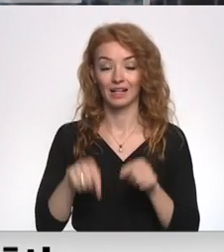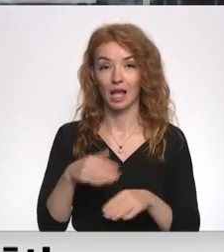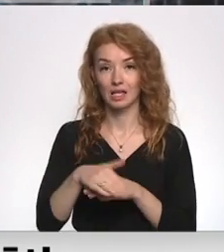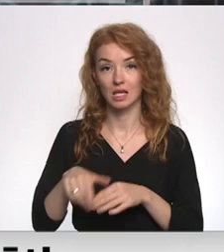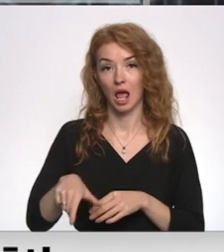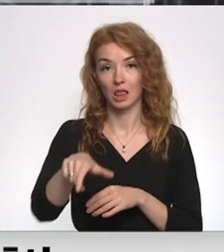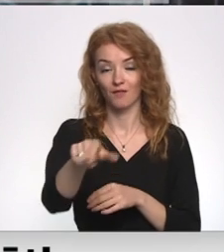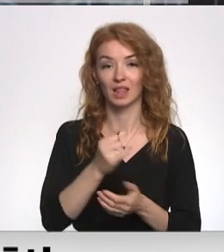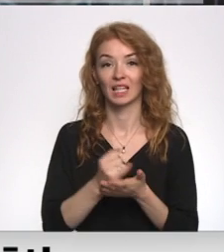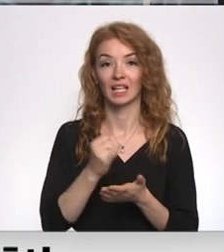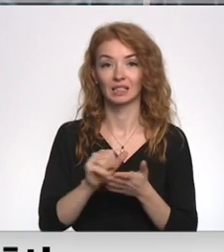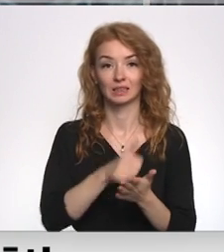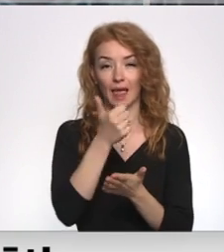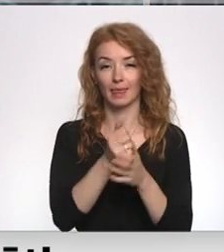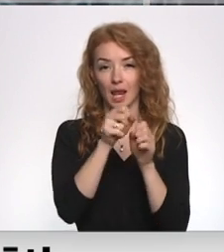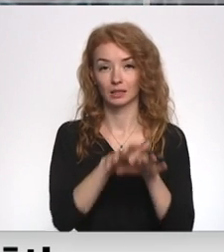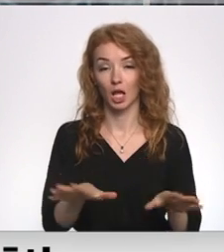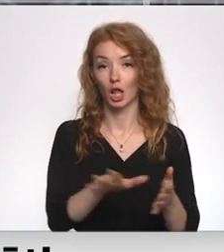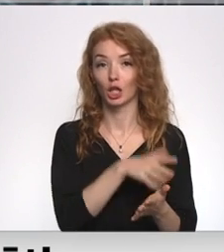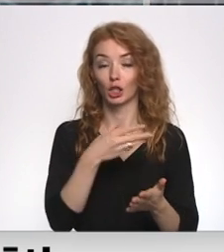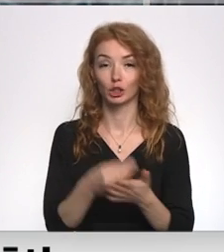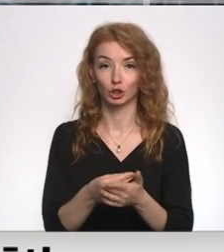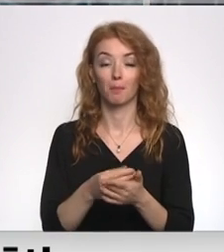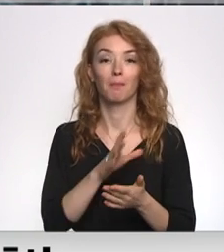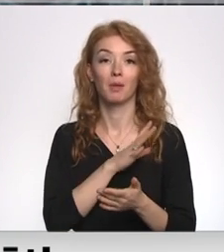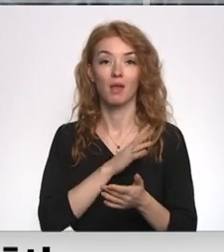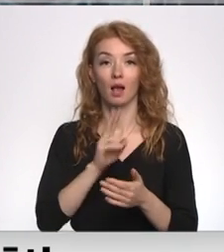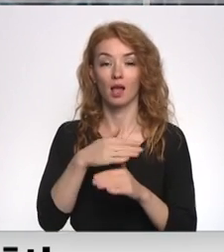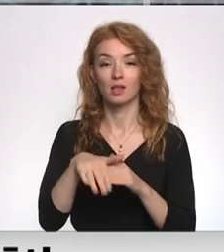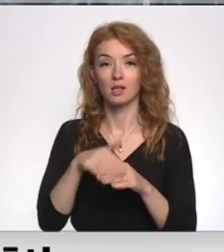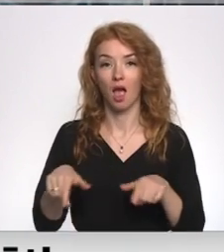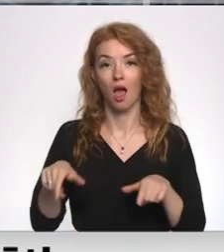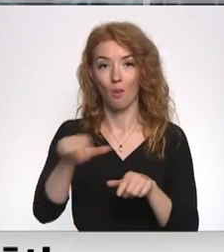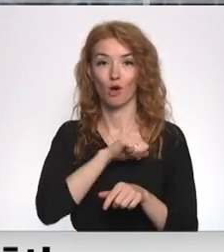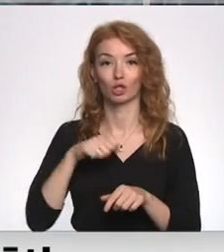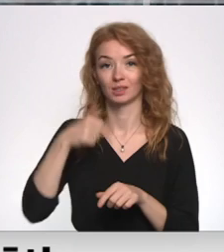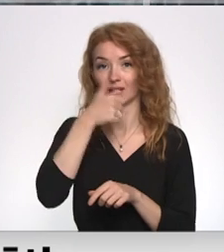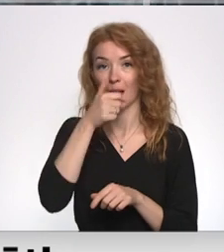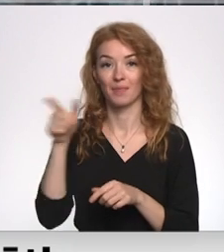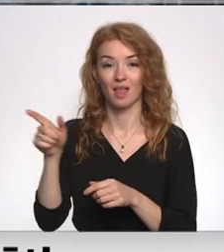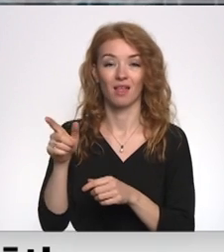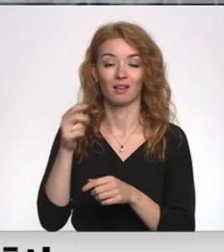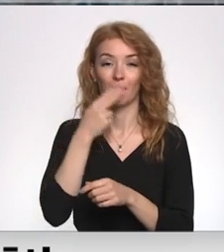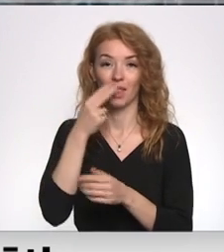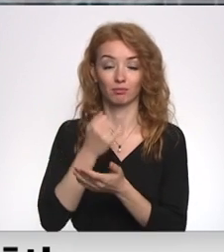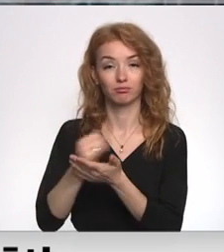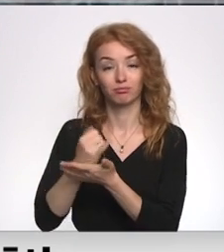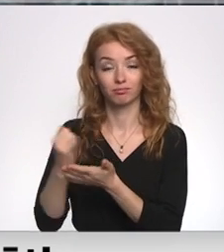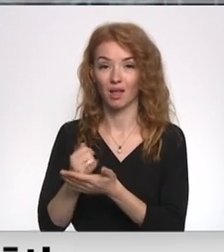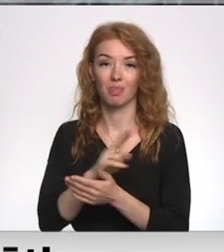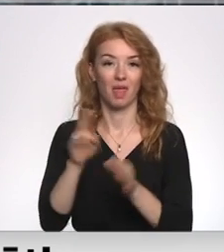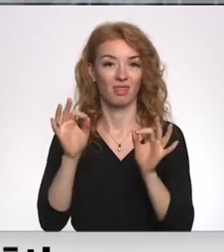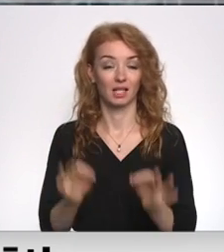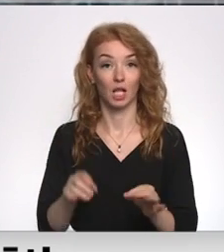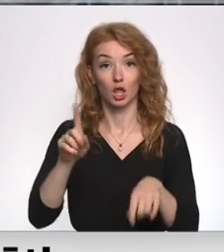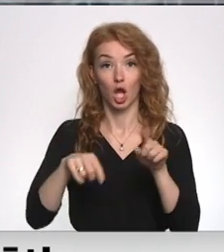tīrītas centralizēti. Līdzinājā sistēma, ka īpašumiem piegulošās ietves tīri īpašnieki, bijusi netaisnīga. Vietām ir teritorijas, kas